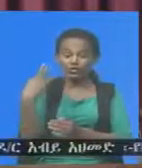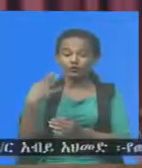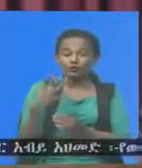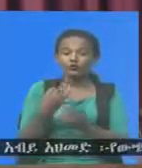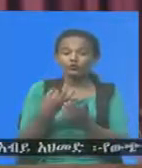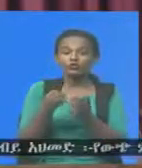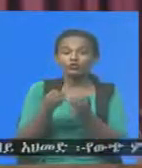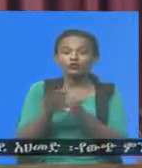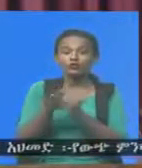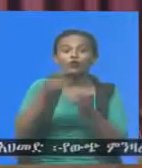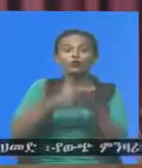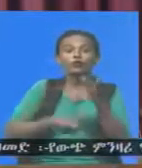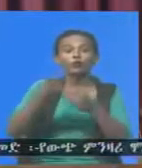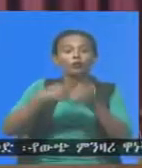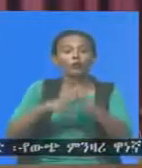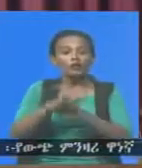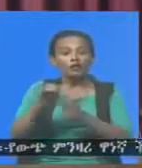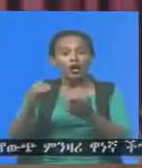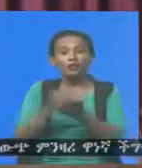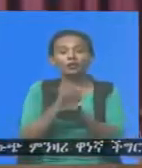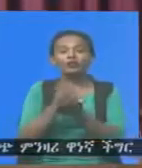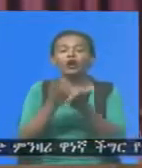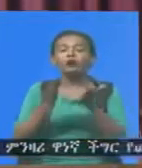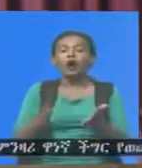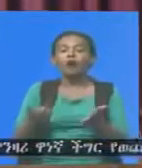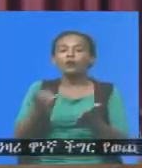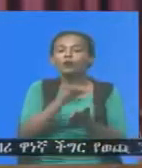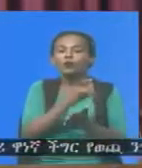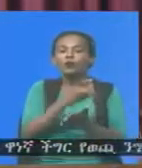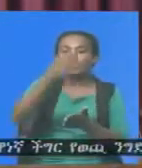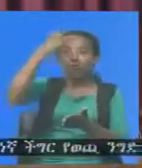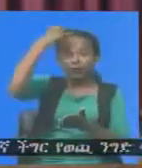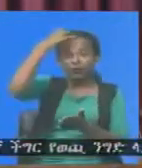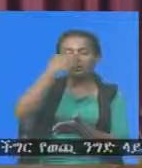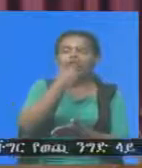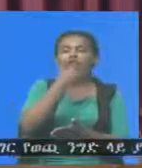ውጤት በማምጣትና ምርታማ በመሆን ከመንግስት ስለሚሻል።